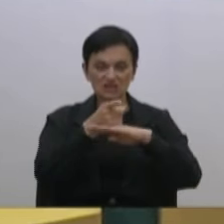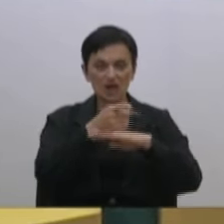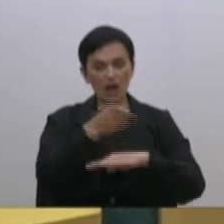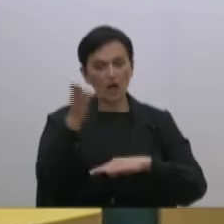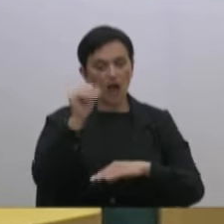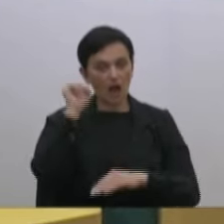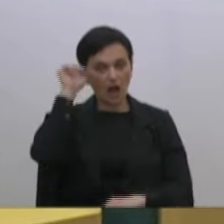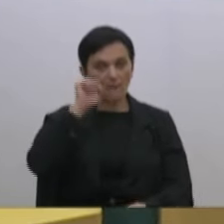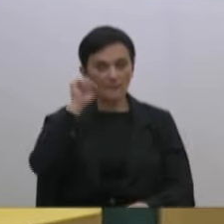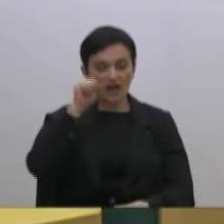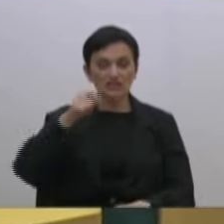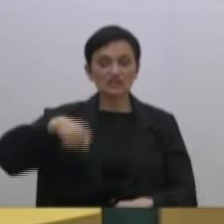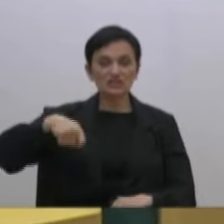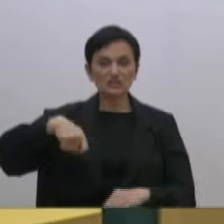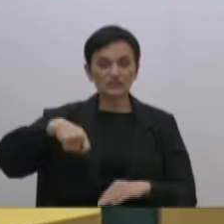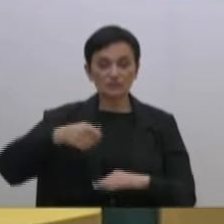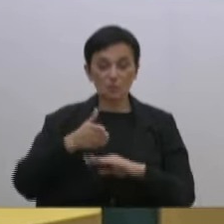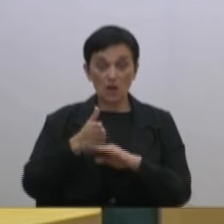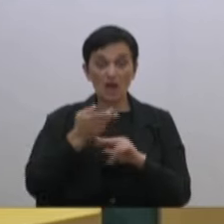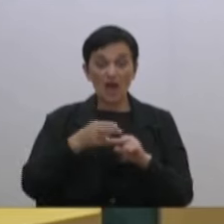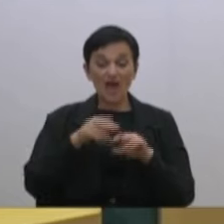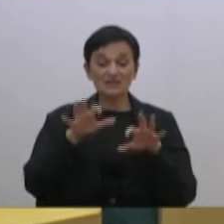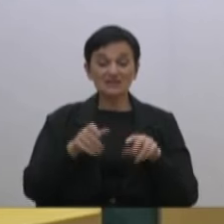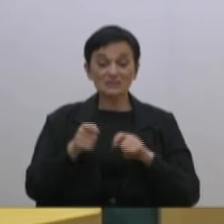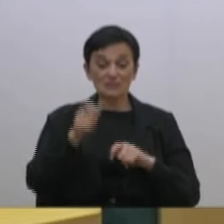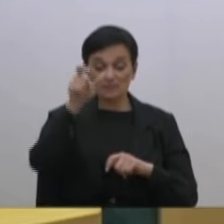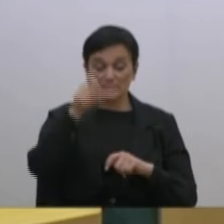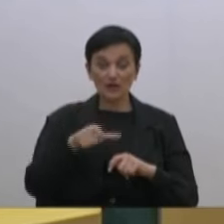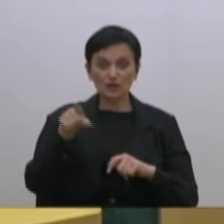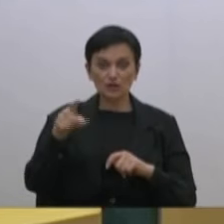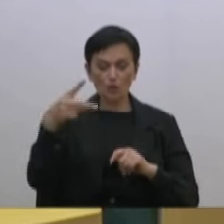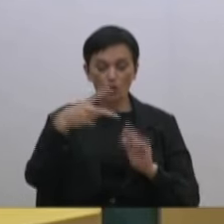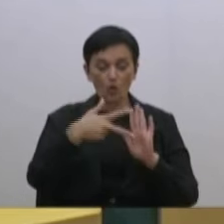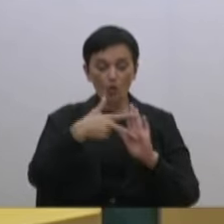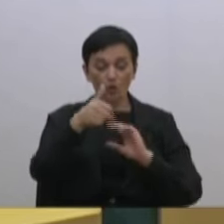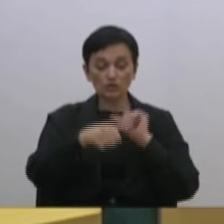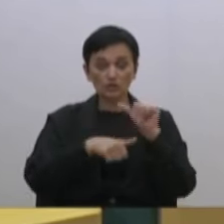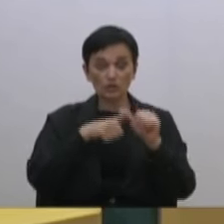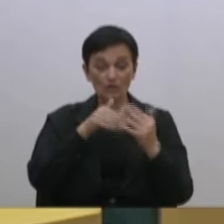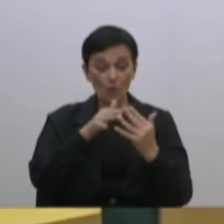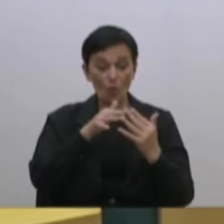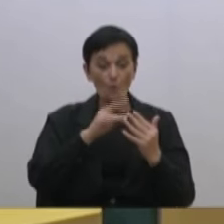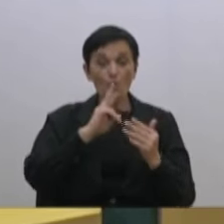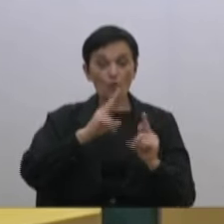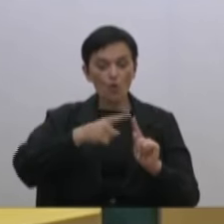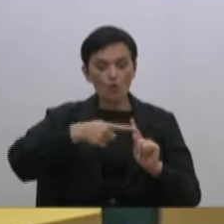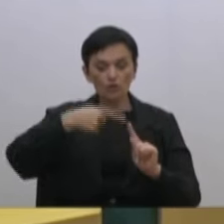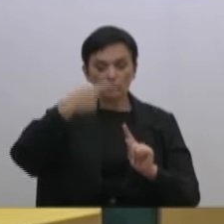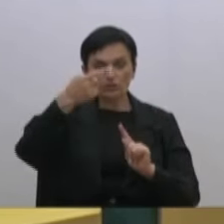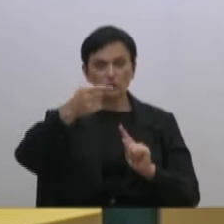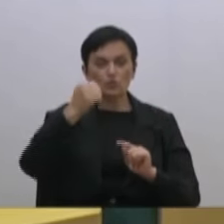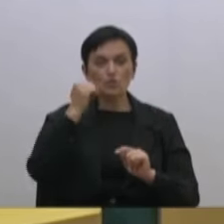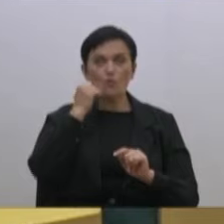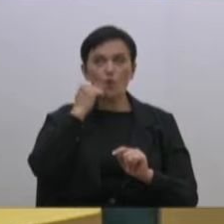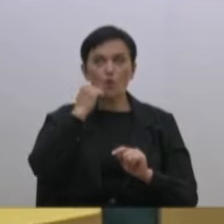და ცხინვალის მიმართულებით და ეს ის პრეზიდენტი იყო, რომელიც 2008 წლის ომიდან 2 წლის შემდეგ